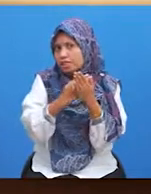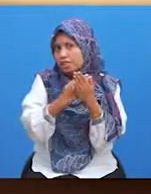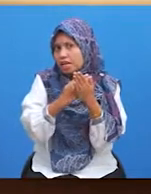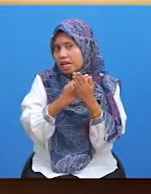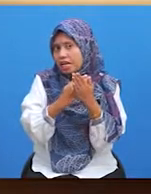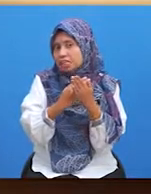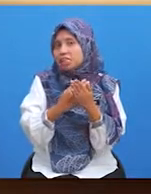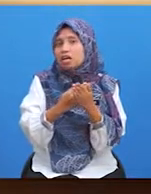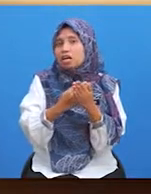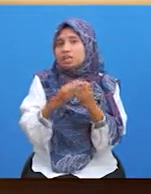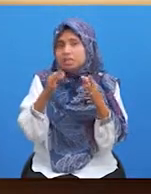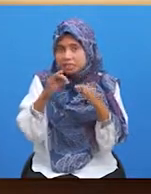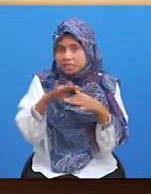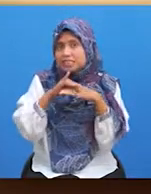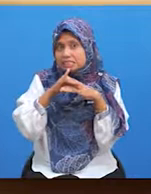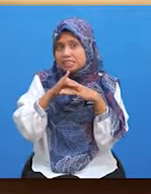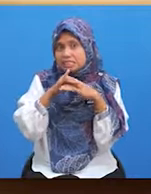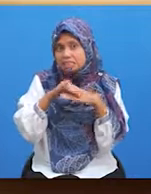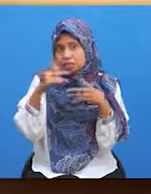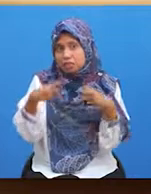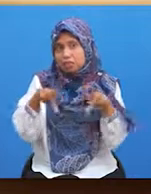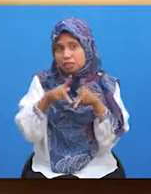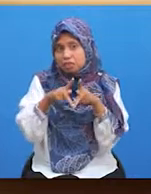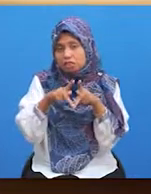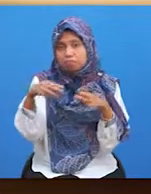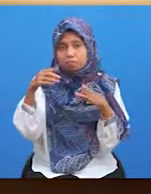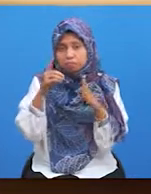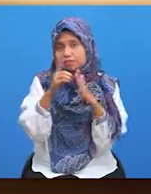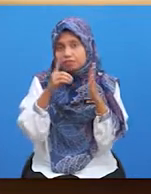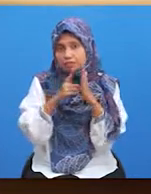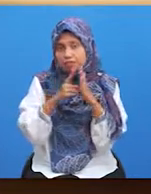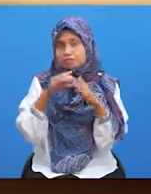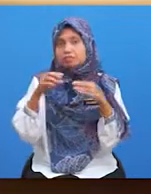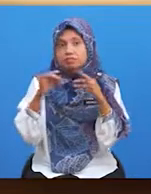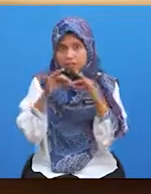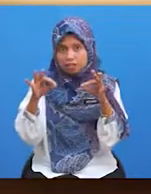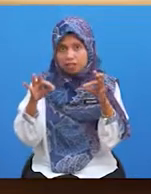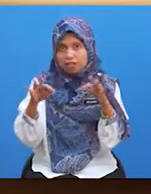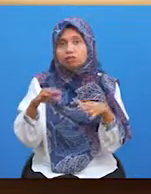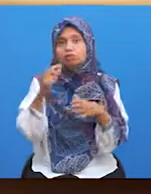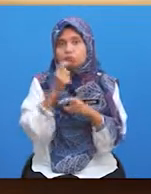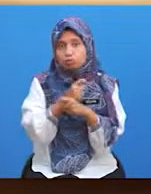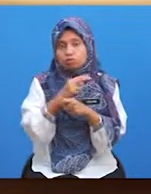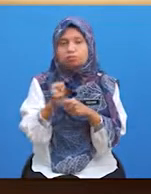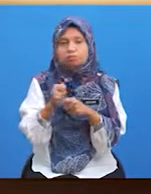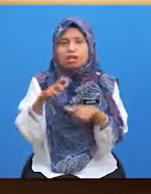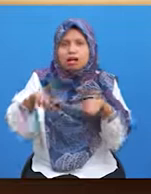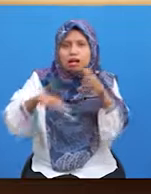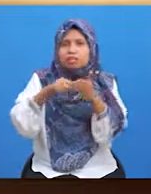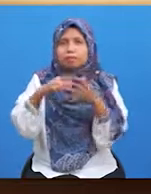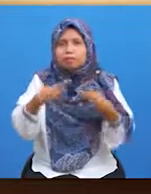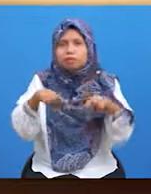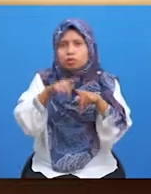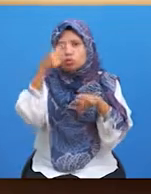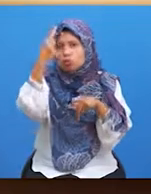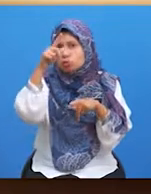isi-isi penting berdasarkan ayat tugasan. Langkah ini penting bagi